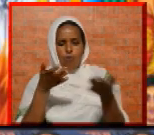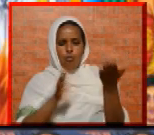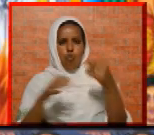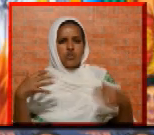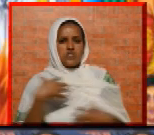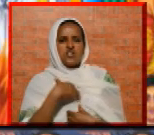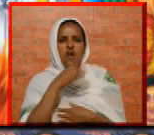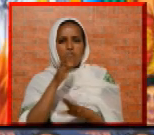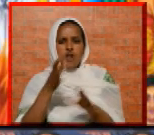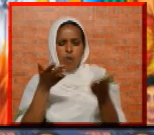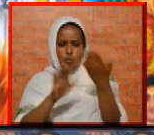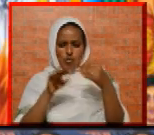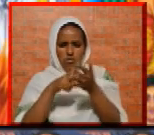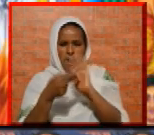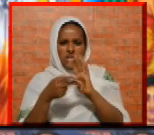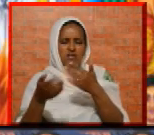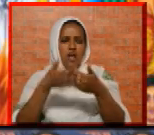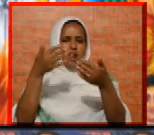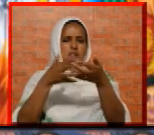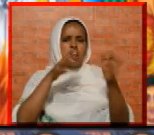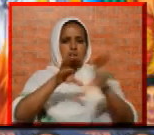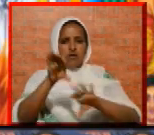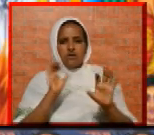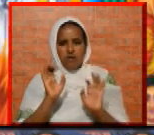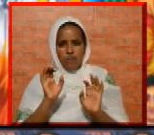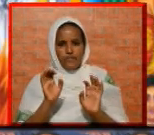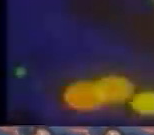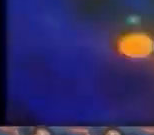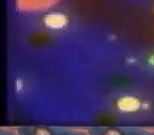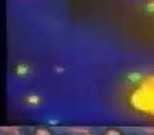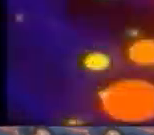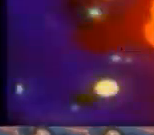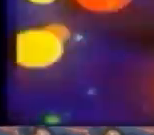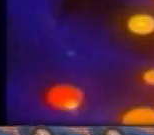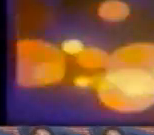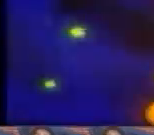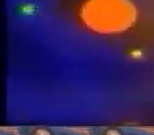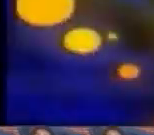ሞትን እንዳይፈራ ሞት በእነሱ ዘንድ በጣም እንዲቀል ያደርግላቸዋል።